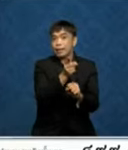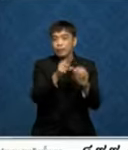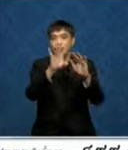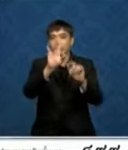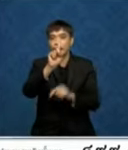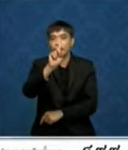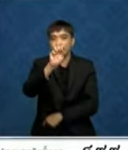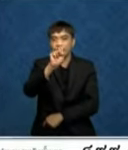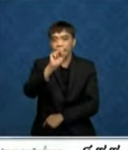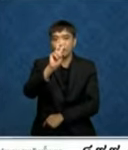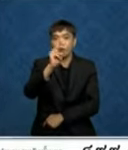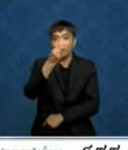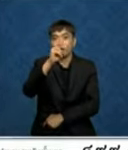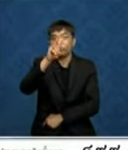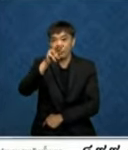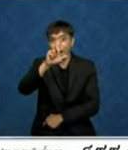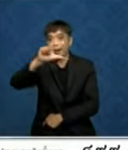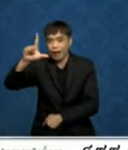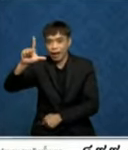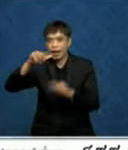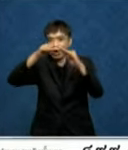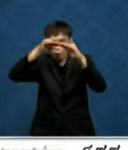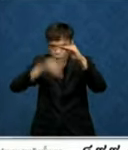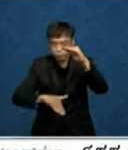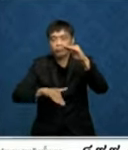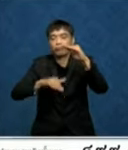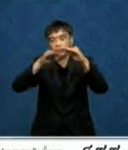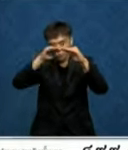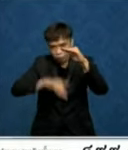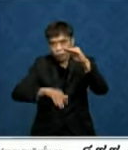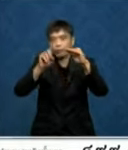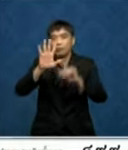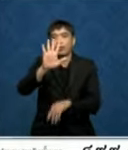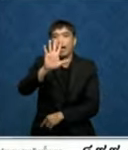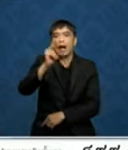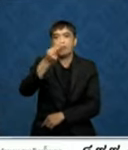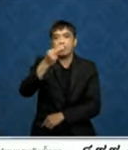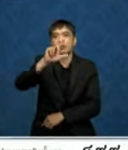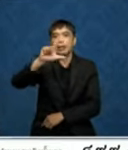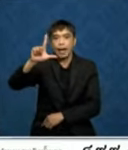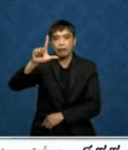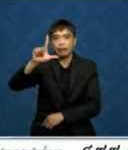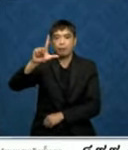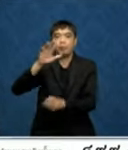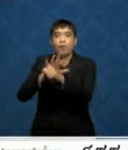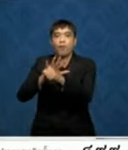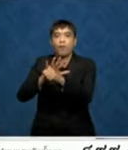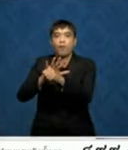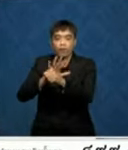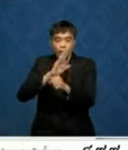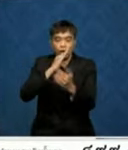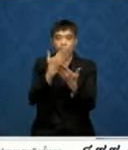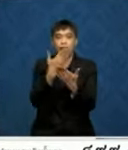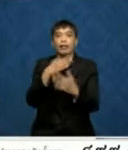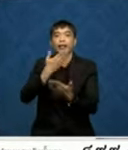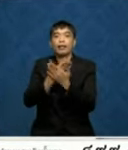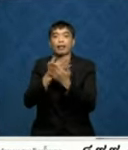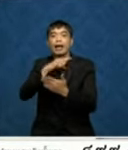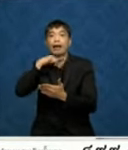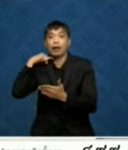122,000 ล้านเหลือเพียง 50,000 ล้าน และลดการขาดดุลจากเ